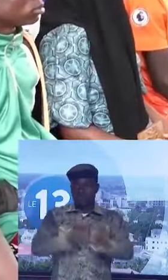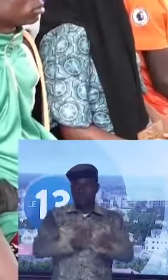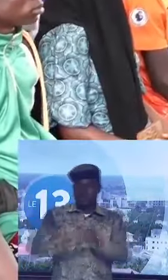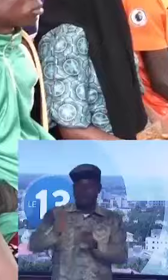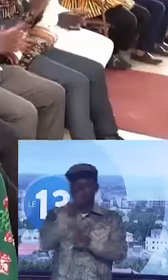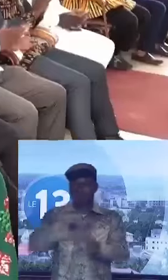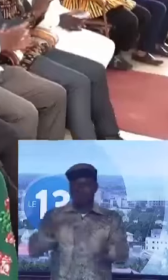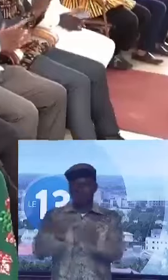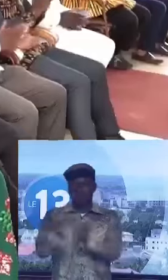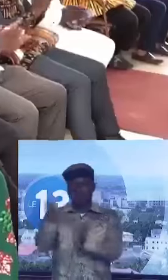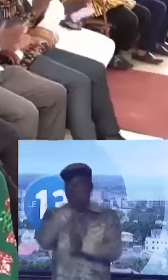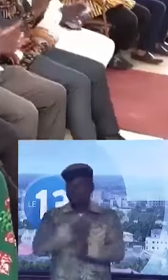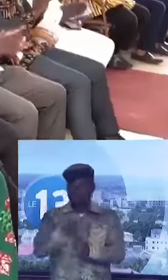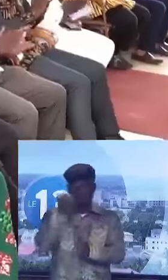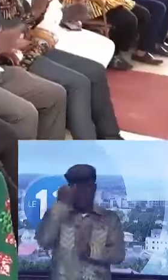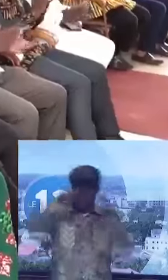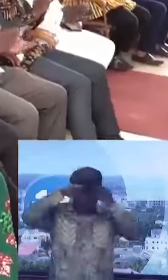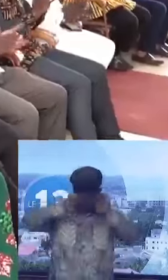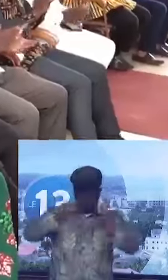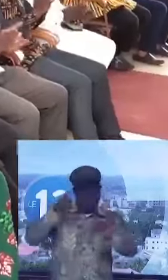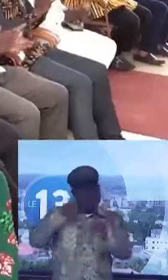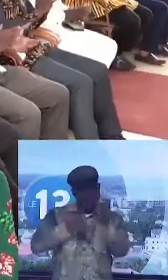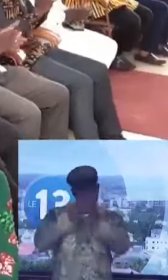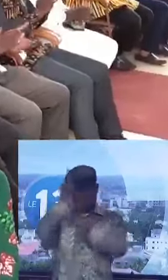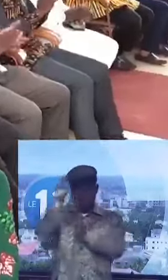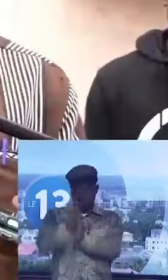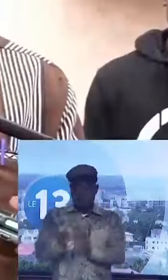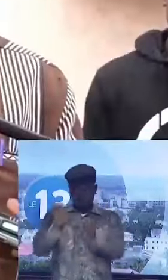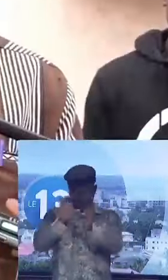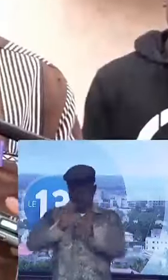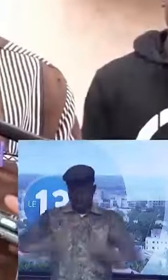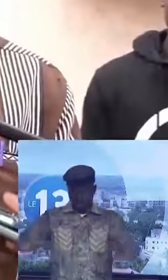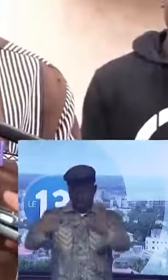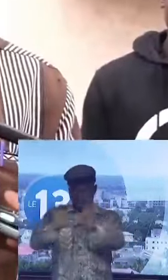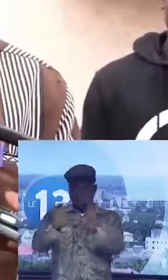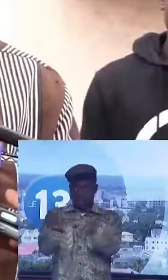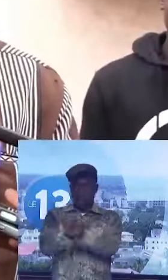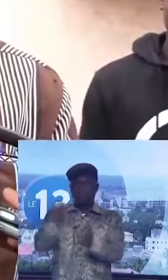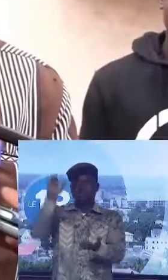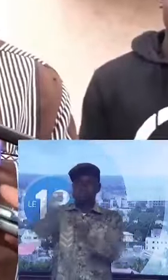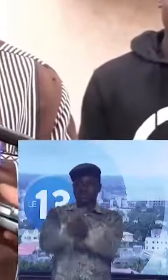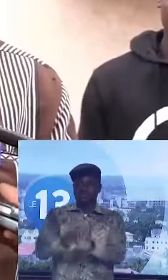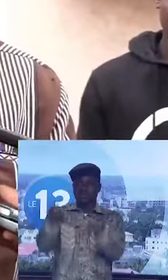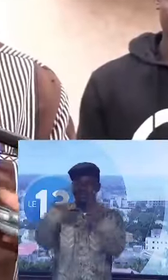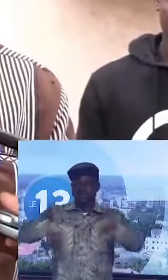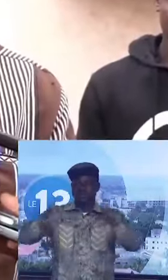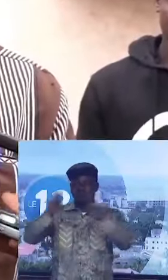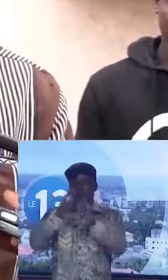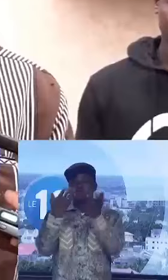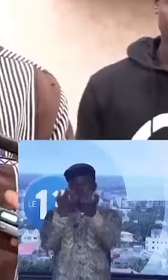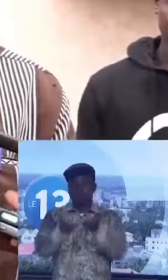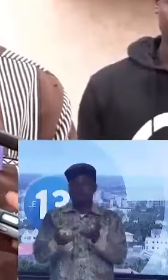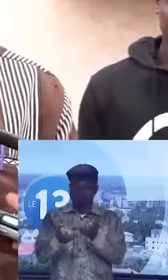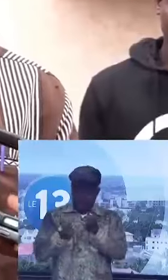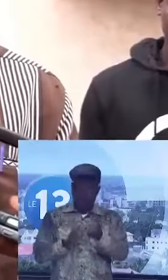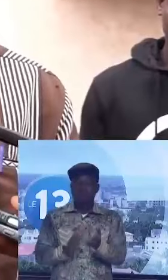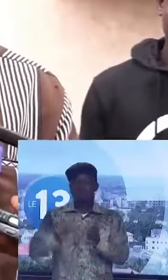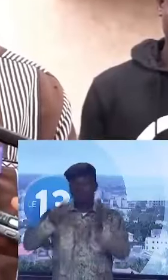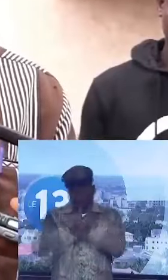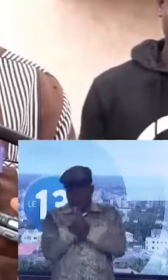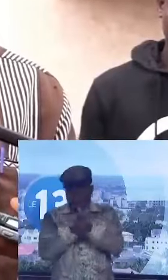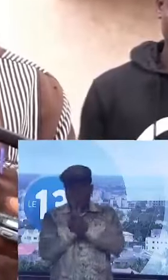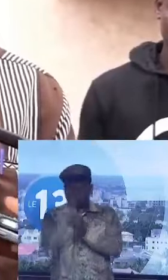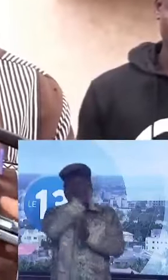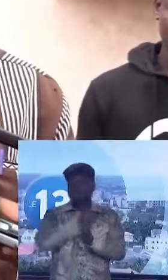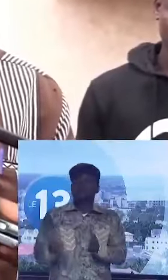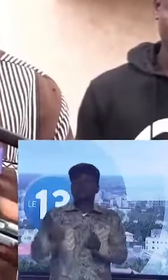l'initiative présidentielle pour le développement communautaire. À travers ce cadre-là, nous voudrons solliciter les jeunes afin qu'ils puissent apporter leur